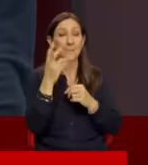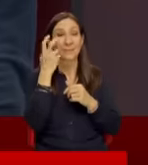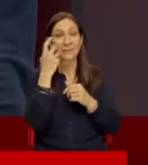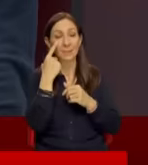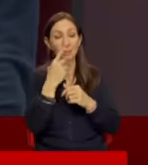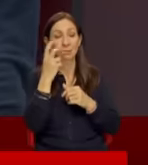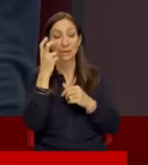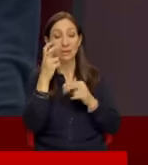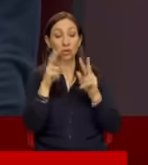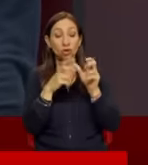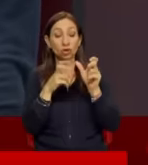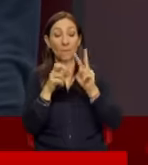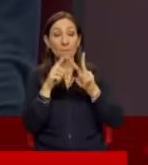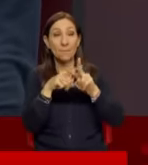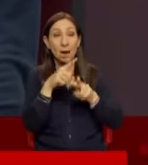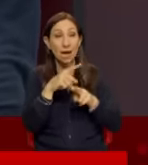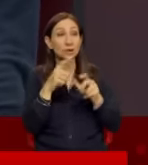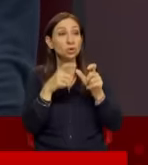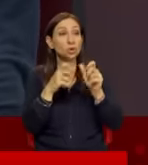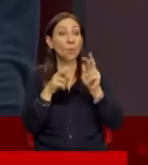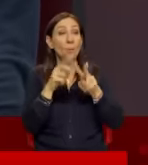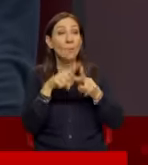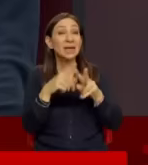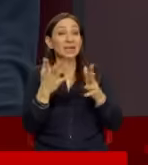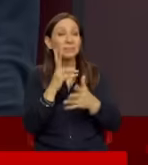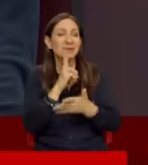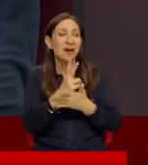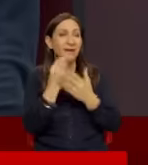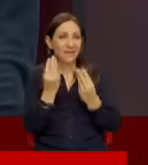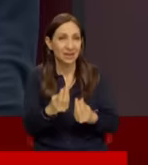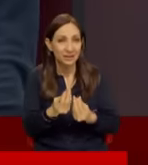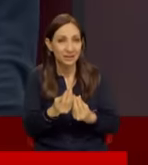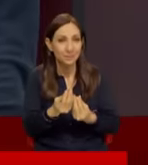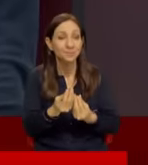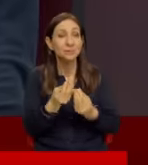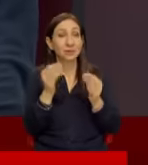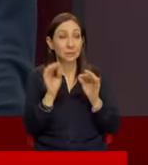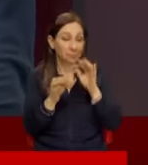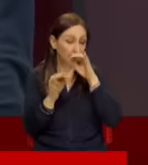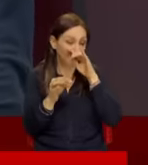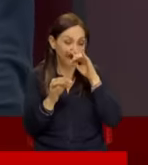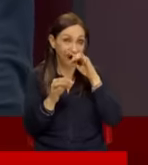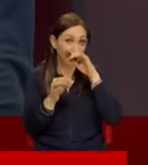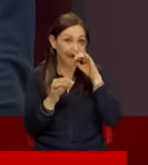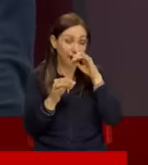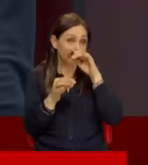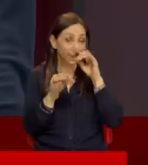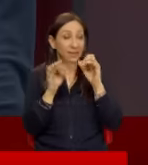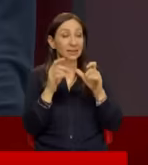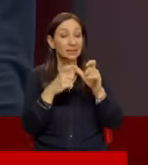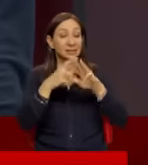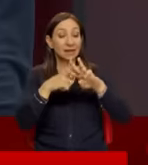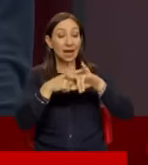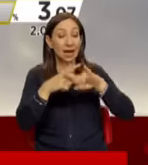Manisa'ya gidelim. Manisa Soma. Soma nasıl bir karar verdi? Şimdi işte Sercan